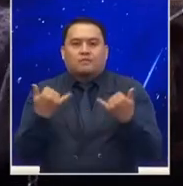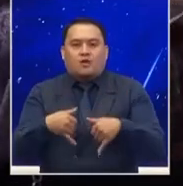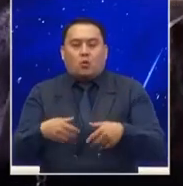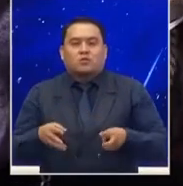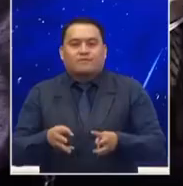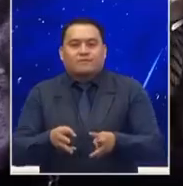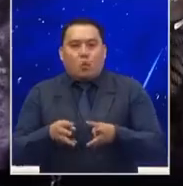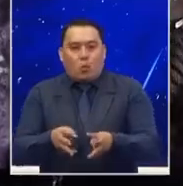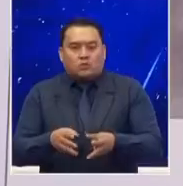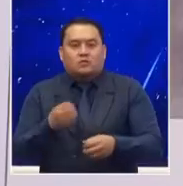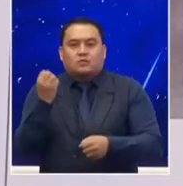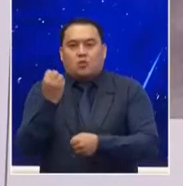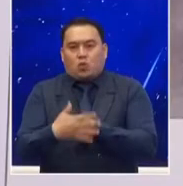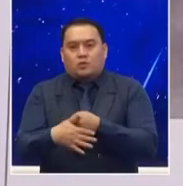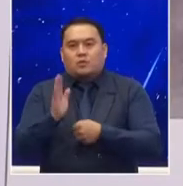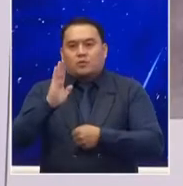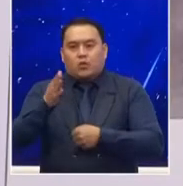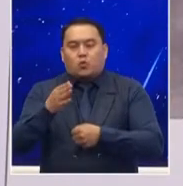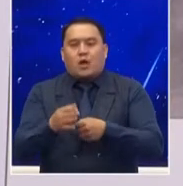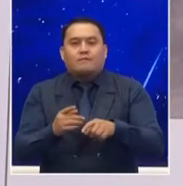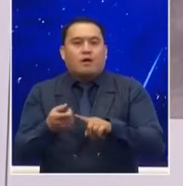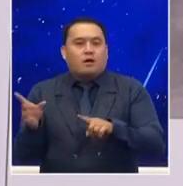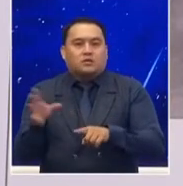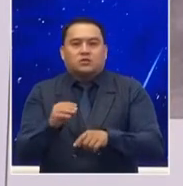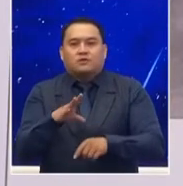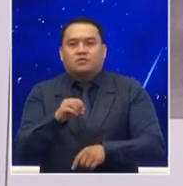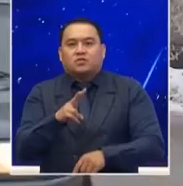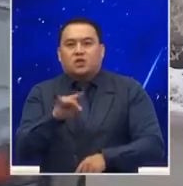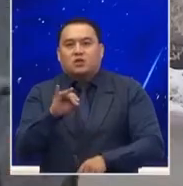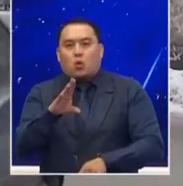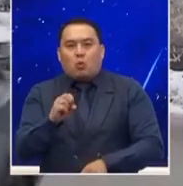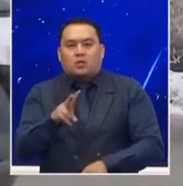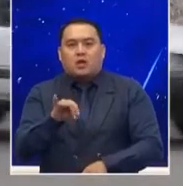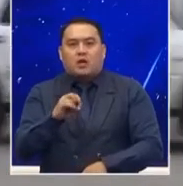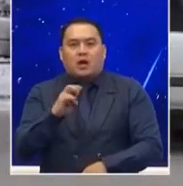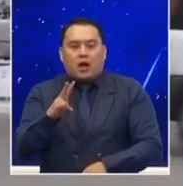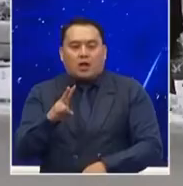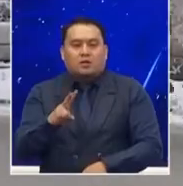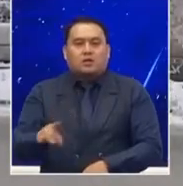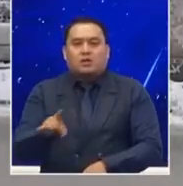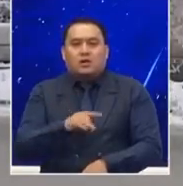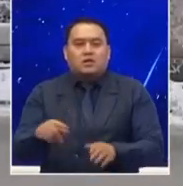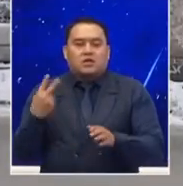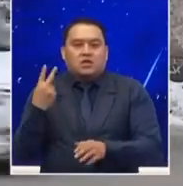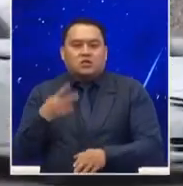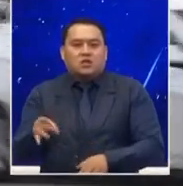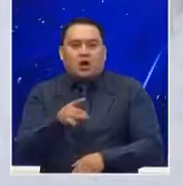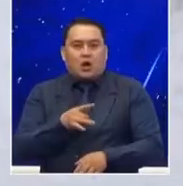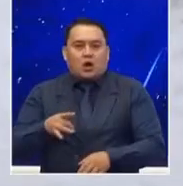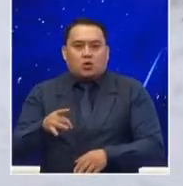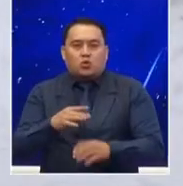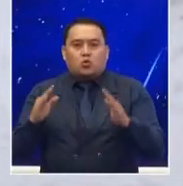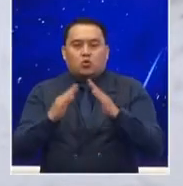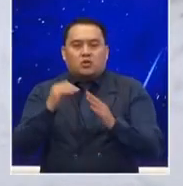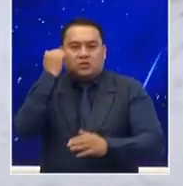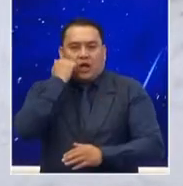бермекші. Жылу орталықтандырылады. Мұнан өзге Шевченко Абылай хан көшелерімен Жетсу шағын ауданында да шашылғалы тұрған үйлер